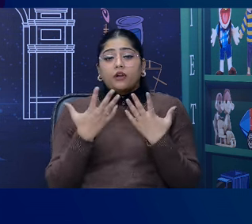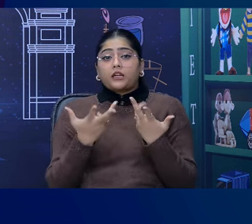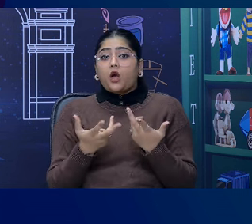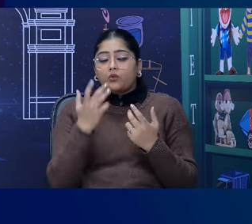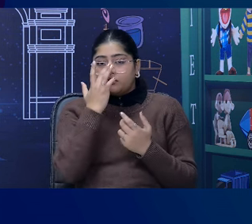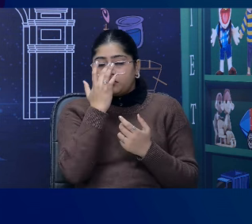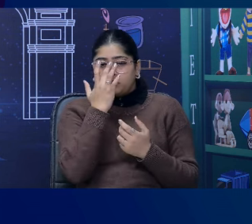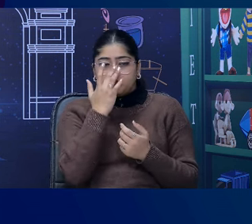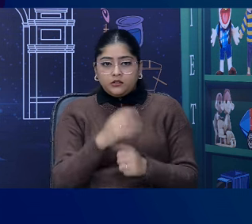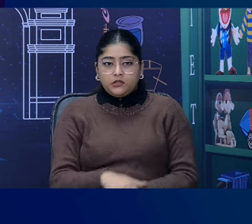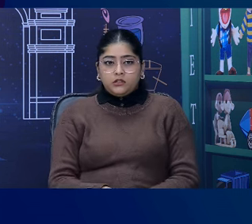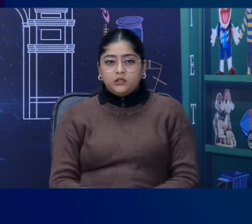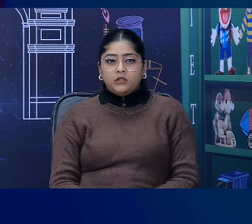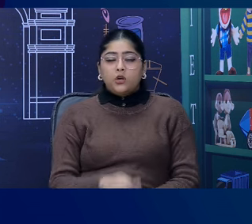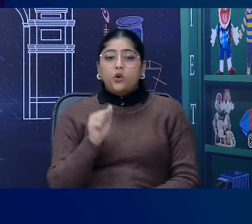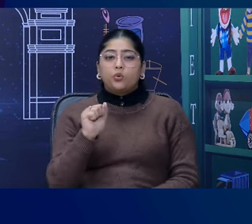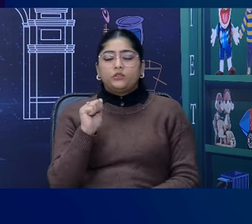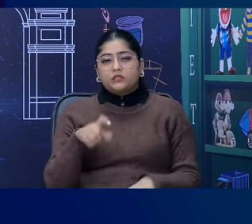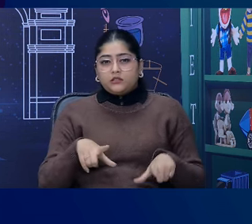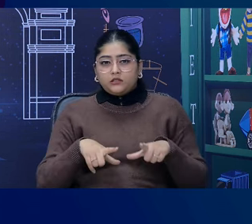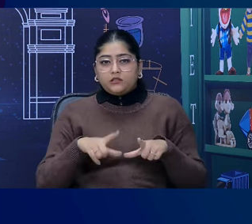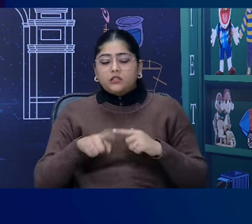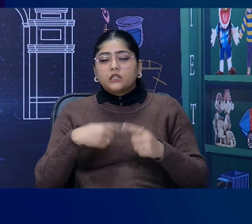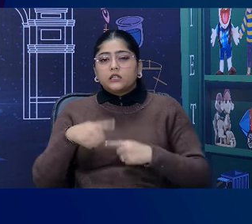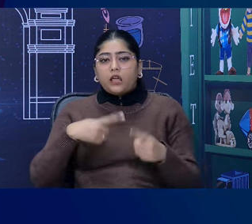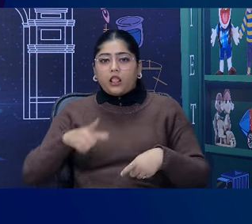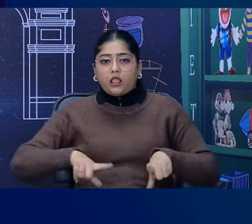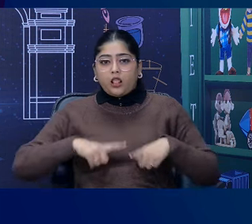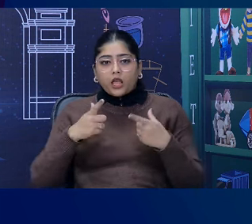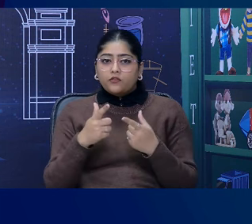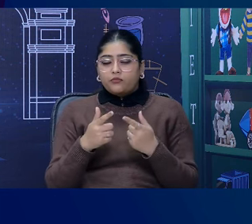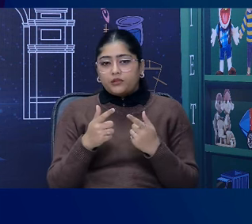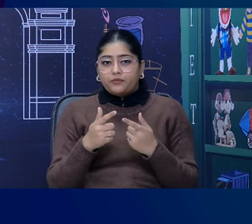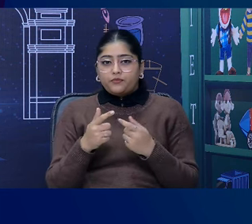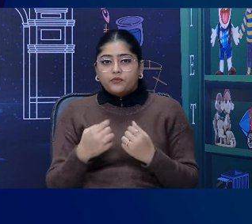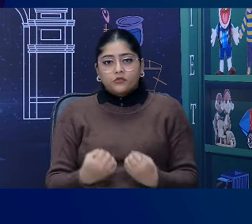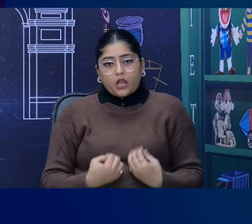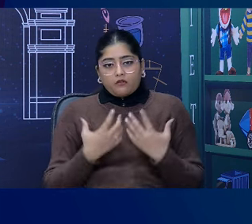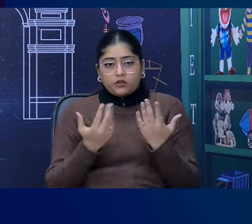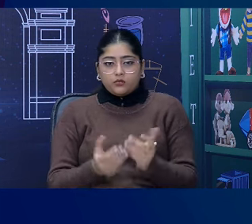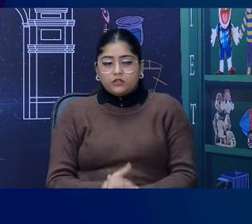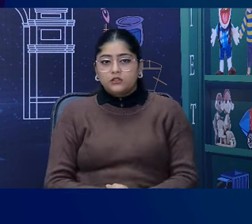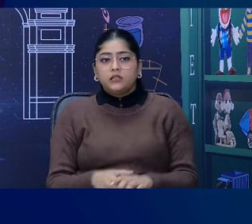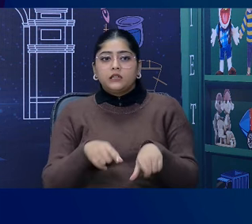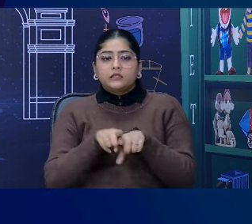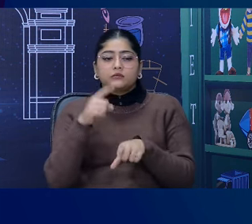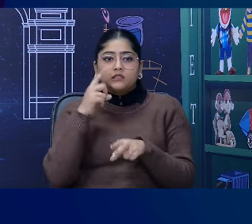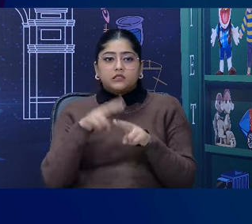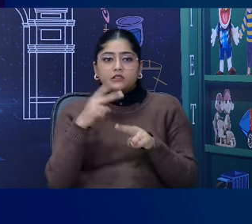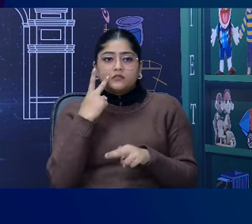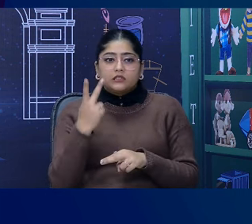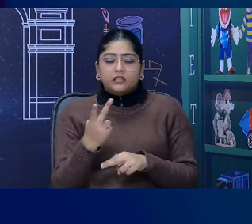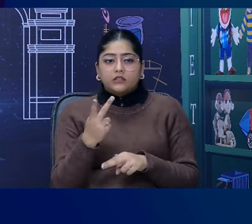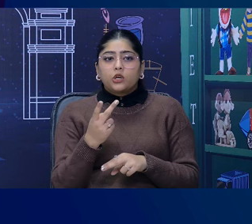मैम जो स्टूडेंट्स हैं उनकी डेली लाइफ पे कैसे डायरेक्ट इफेक्ट करता है रा बहुत करता है सी आजकल के टाइम प अगर हम वैसे भी देखें तो बच्चे थोड़ा